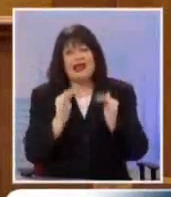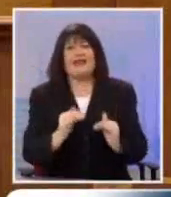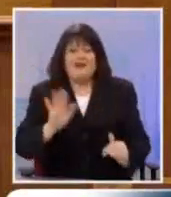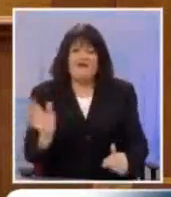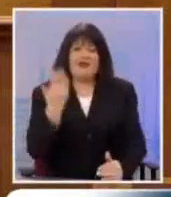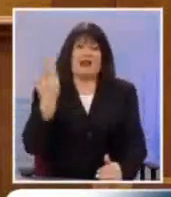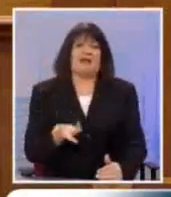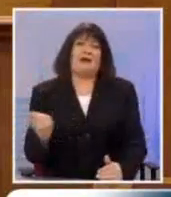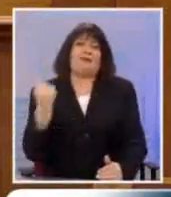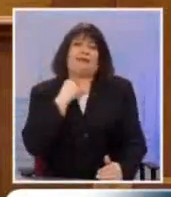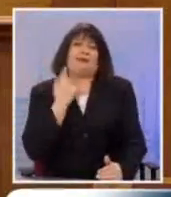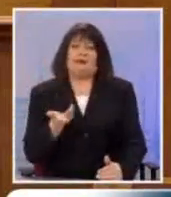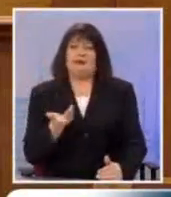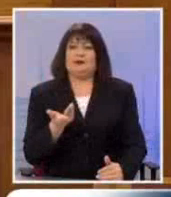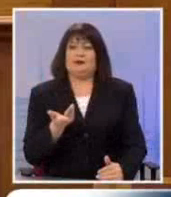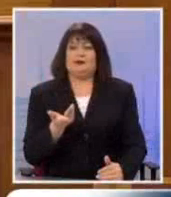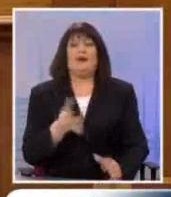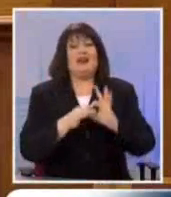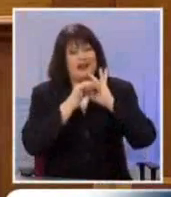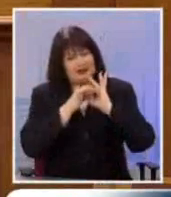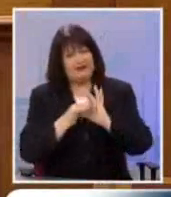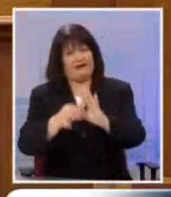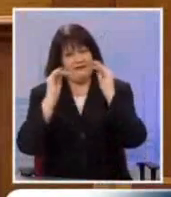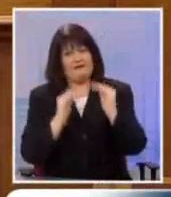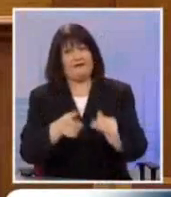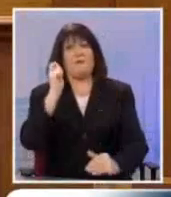Φύγετε γιατί αποτύχατε, συνεχίζετε με την ίδια